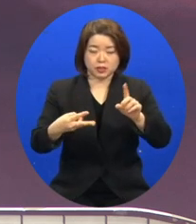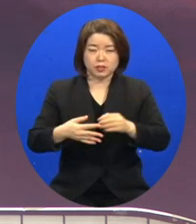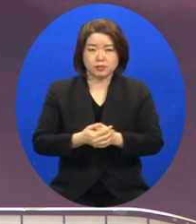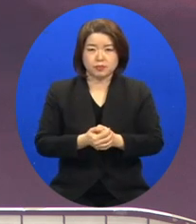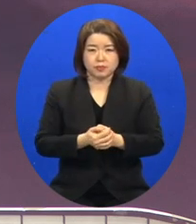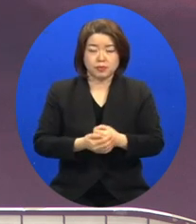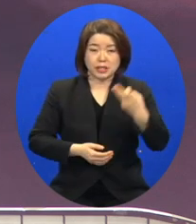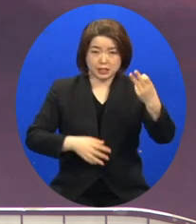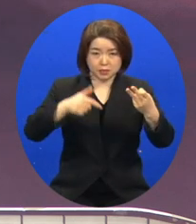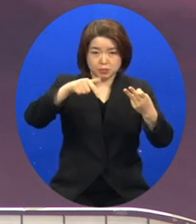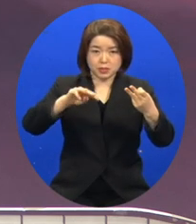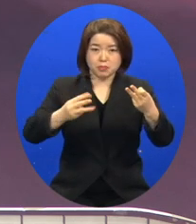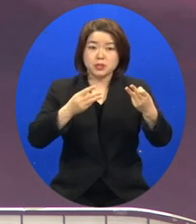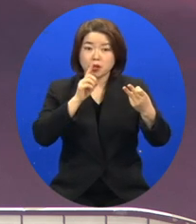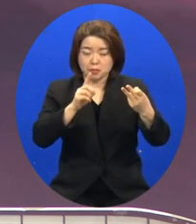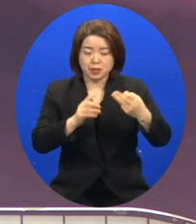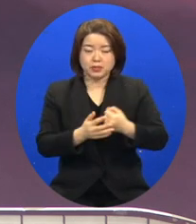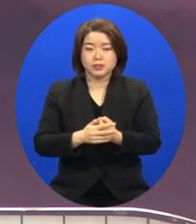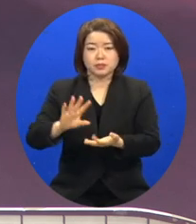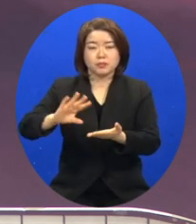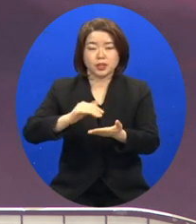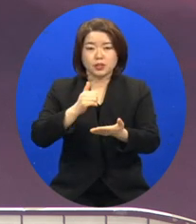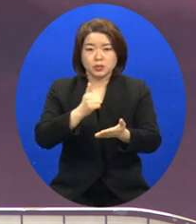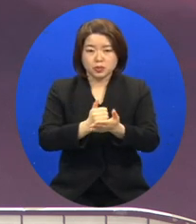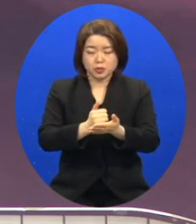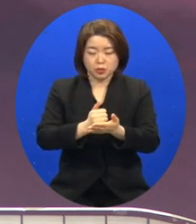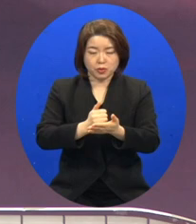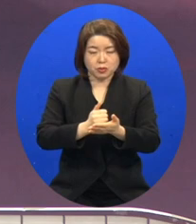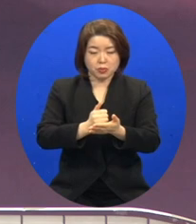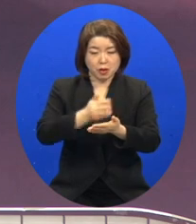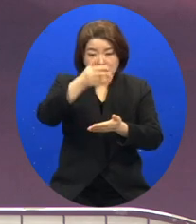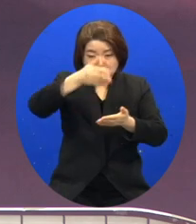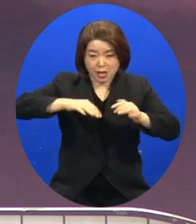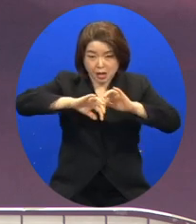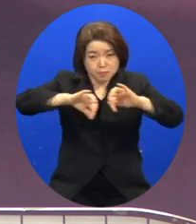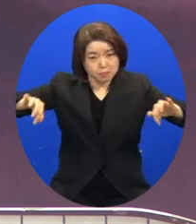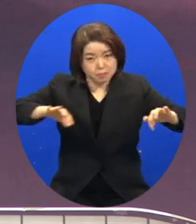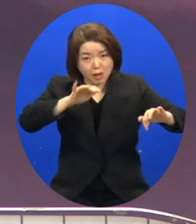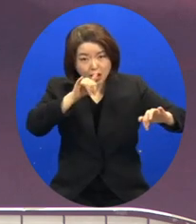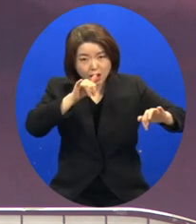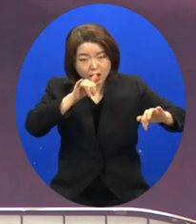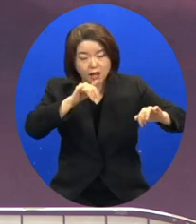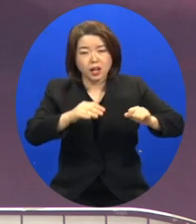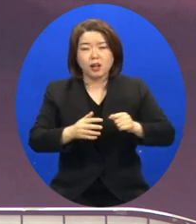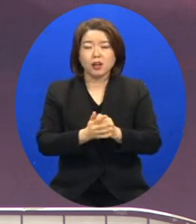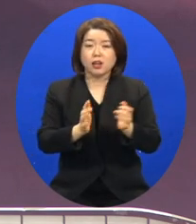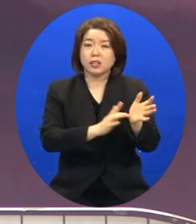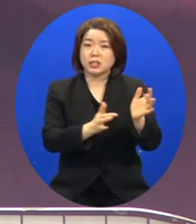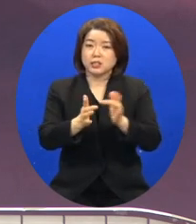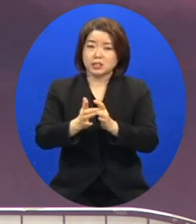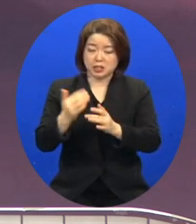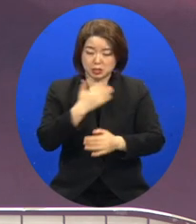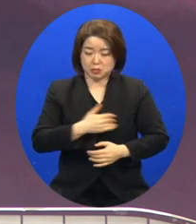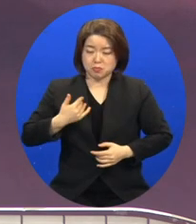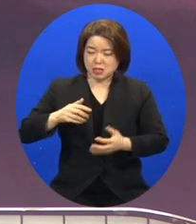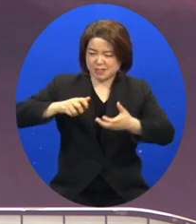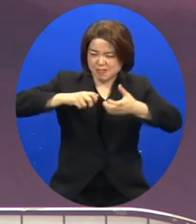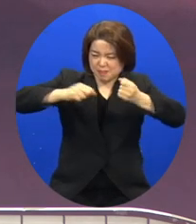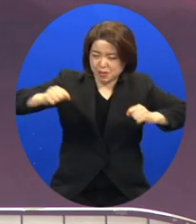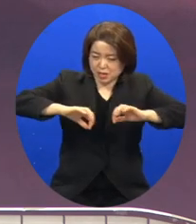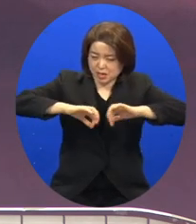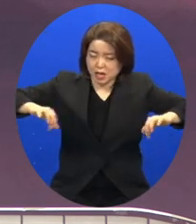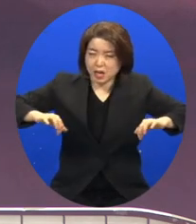13절 말씀에 그리스도께서 갈라 주셨습니까 예수 그리스도를 찢어 갈리고